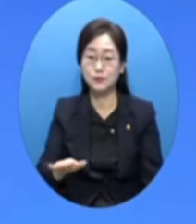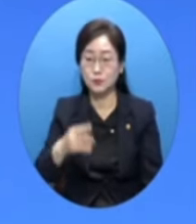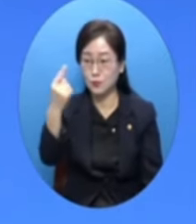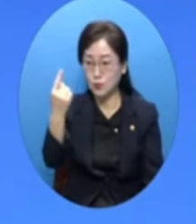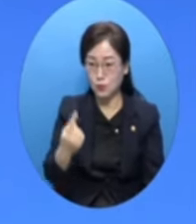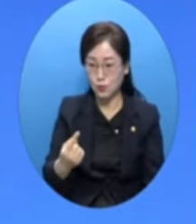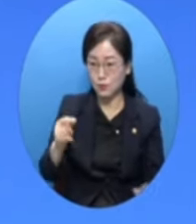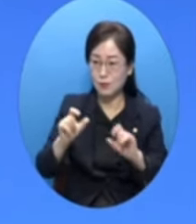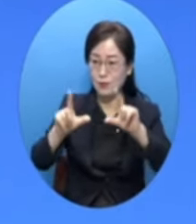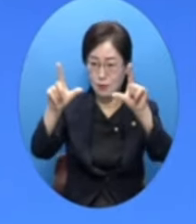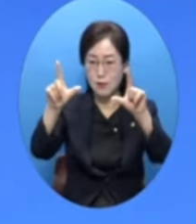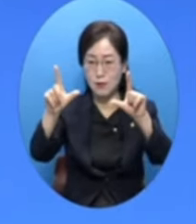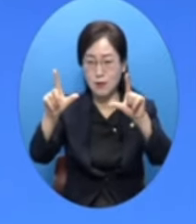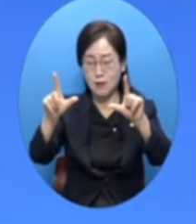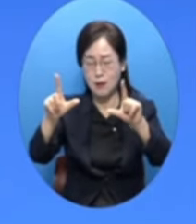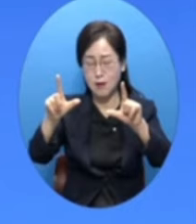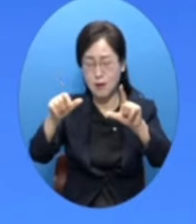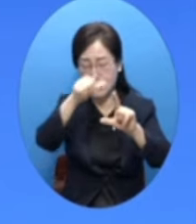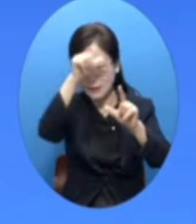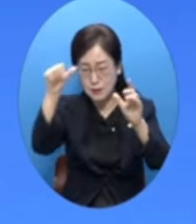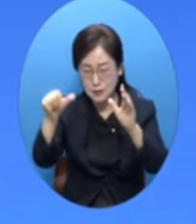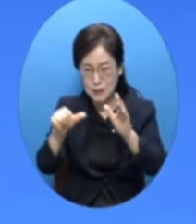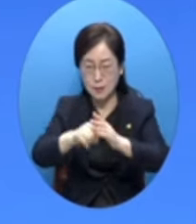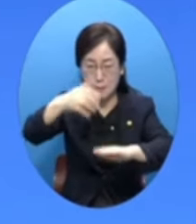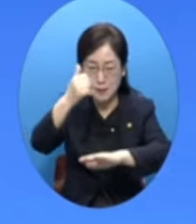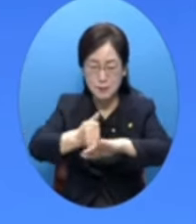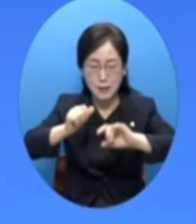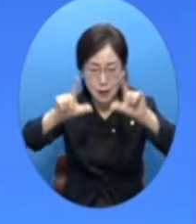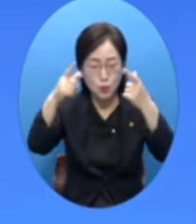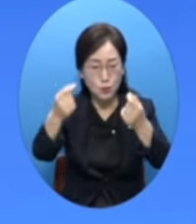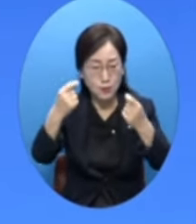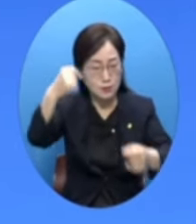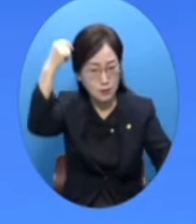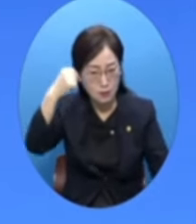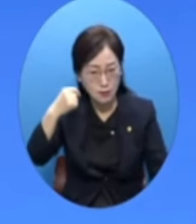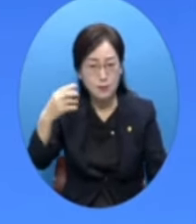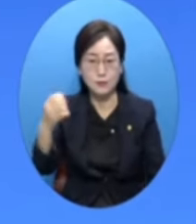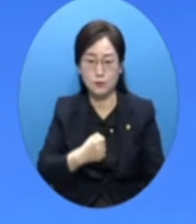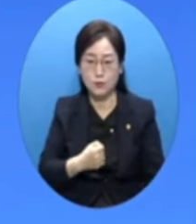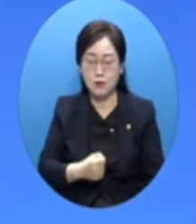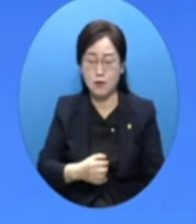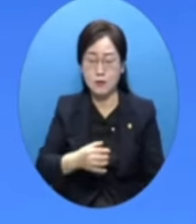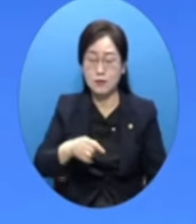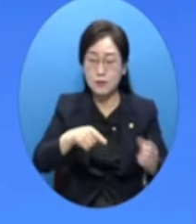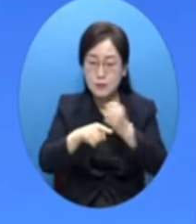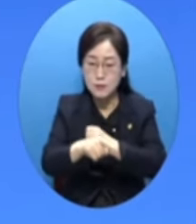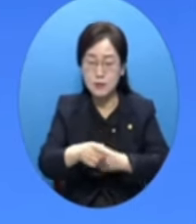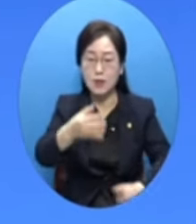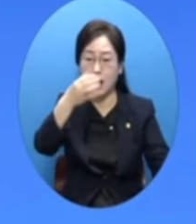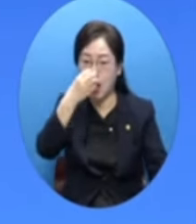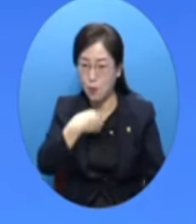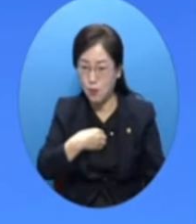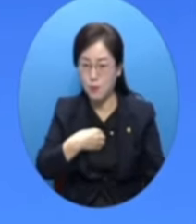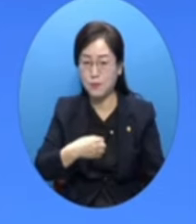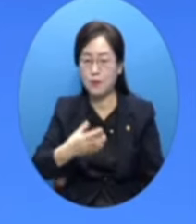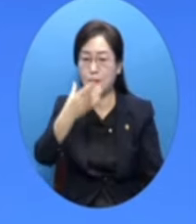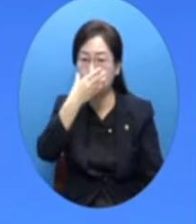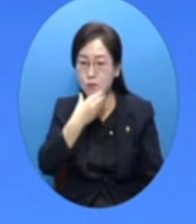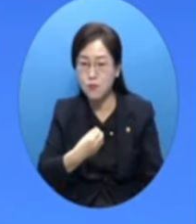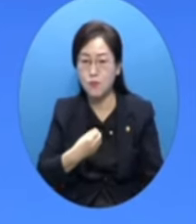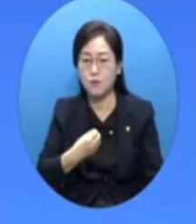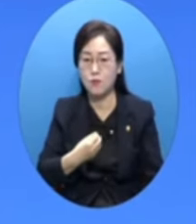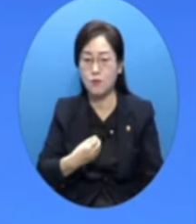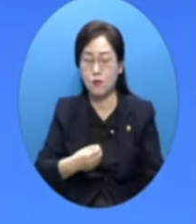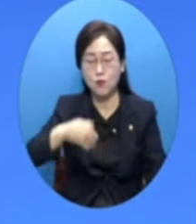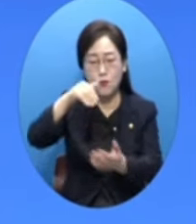날들을 인생의 마지막 날같이 가장 의미 있게 바람 있게 행복하게